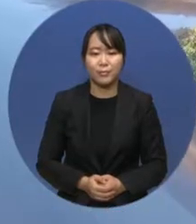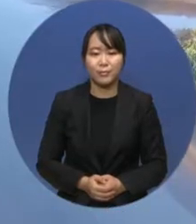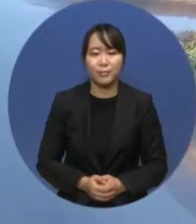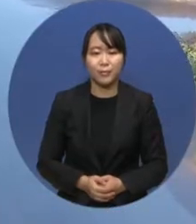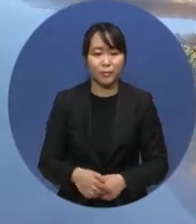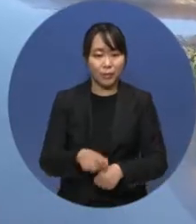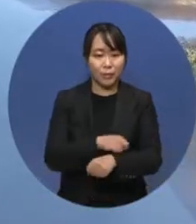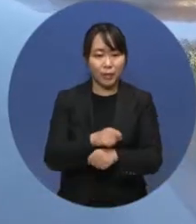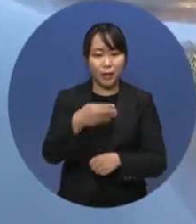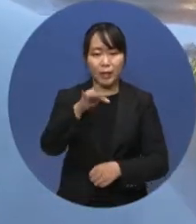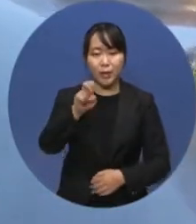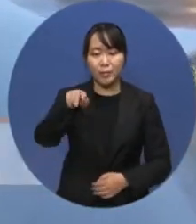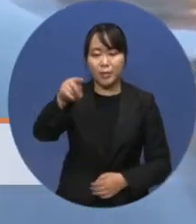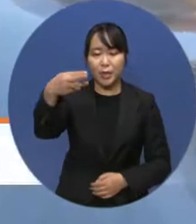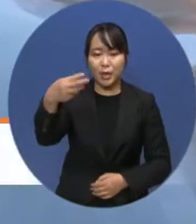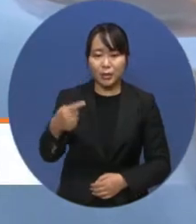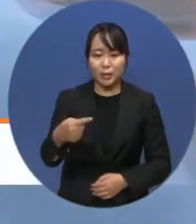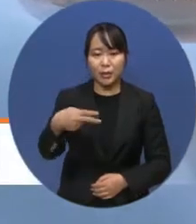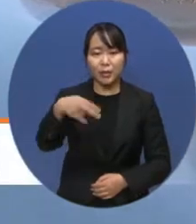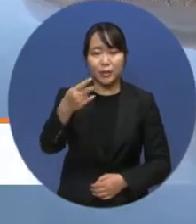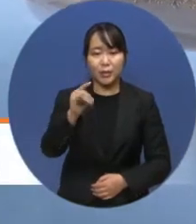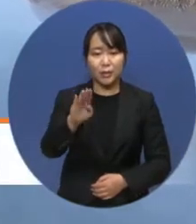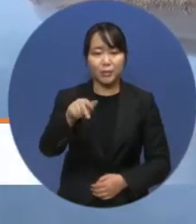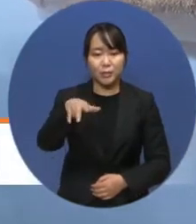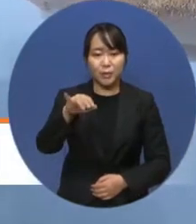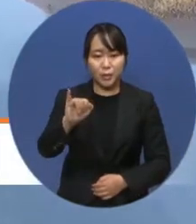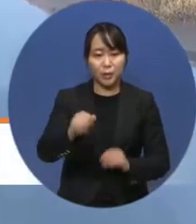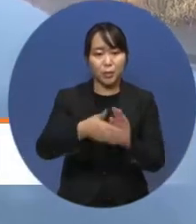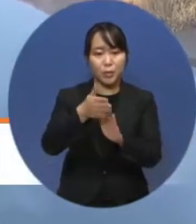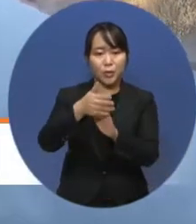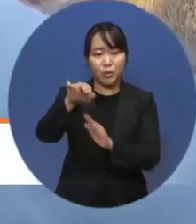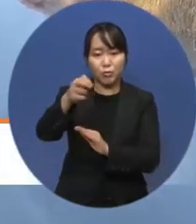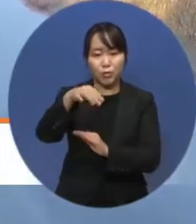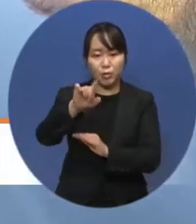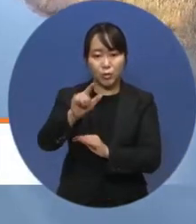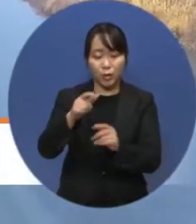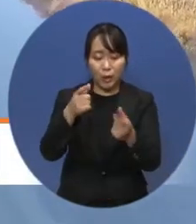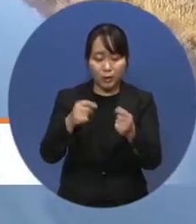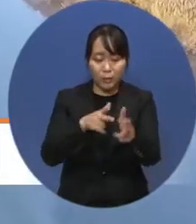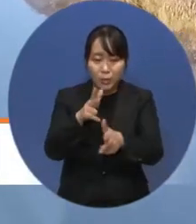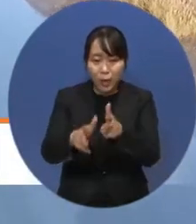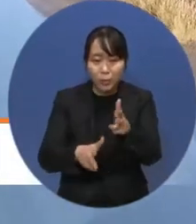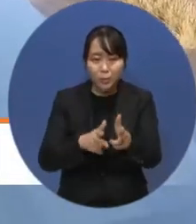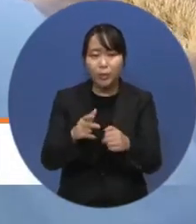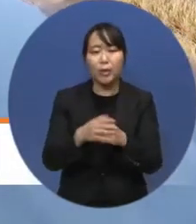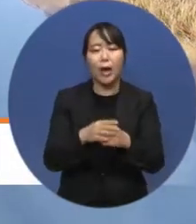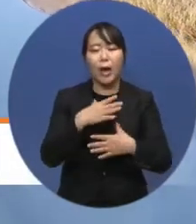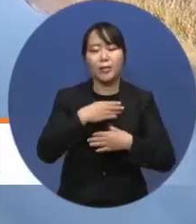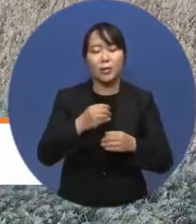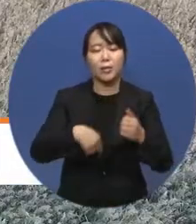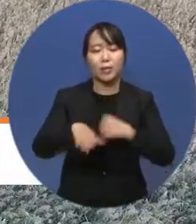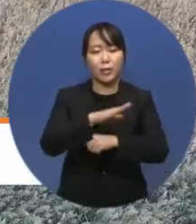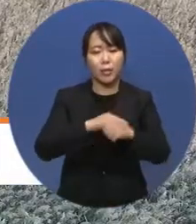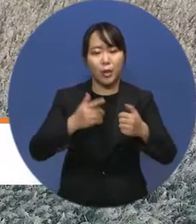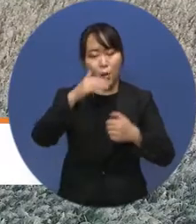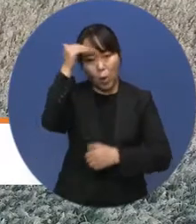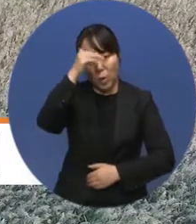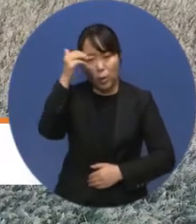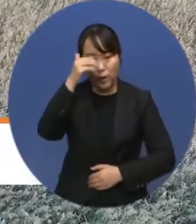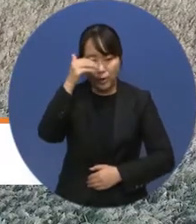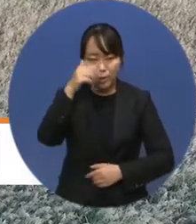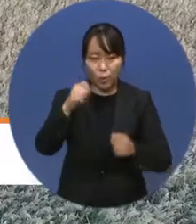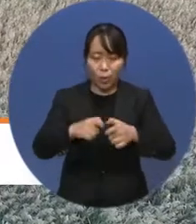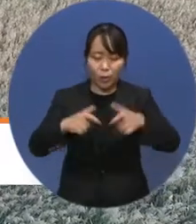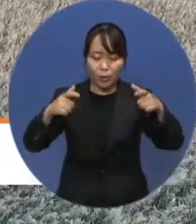특히 순천시는 람사르 습지도시 순천의 습지 복원 사업은 안전한 생태 관광지 확대로 지역